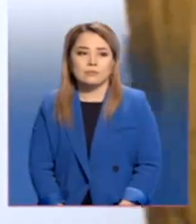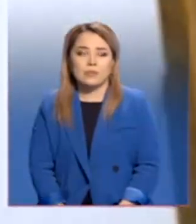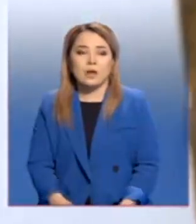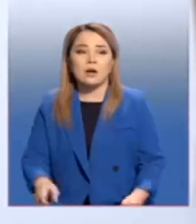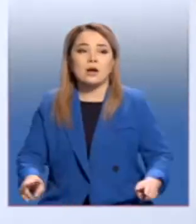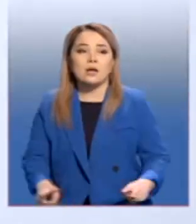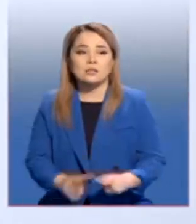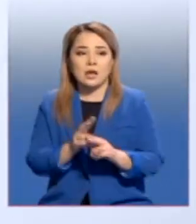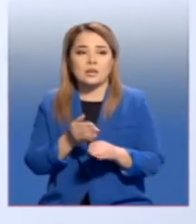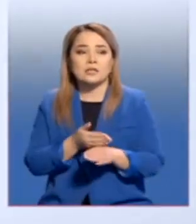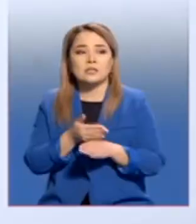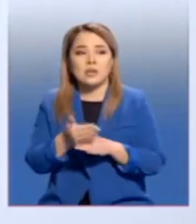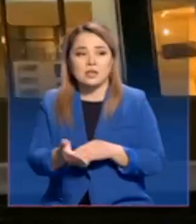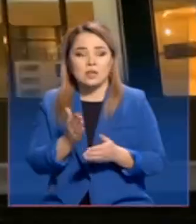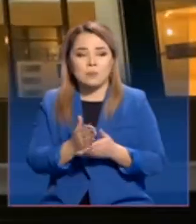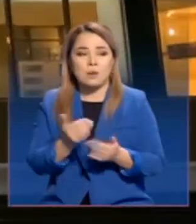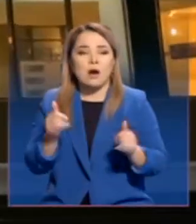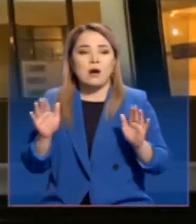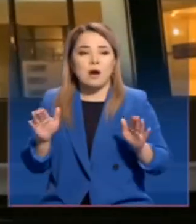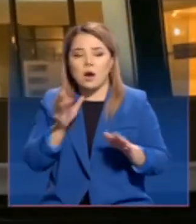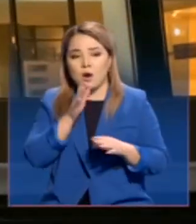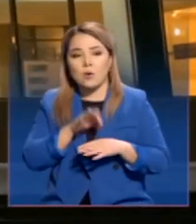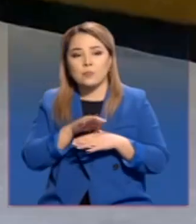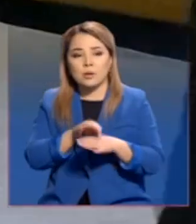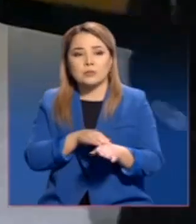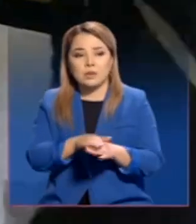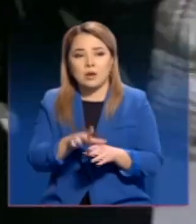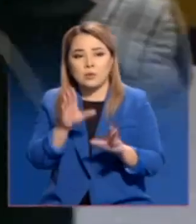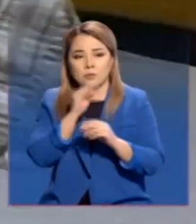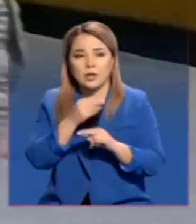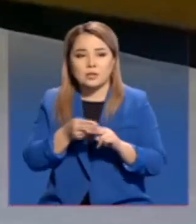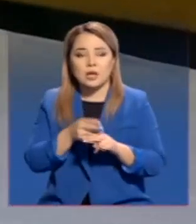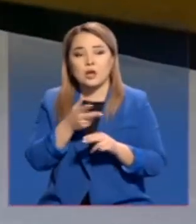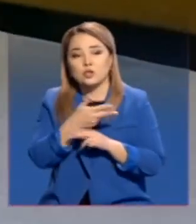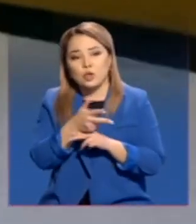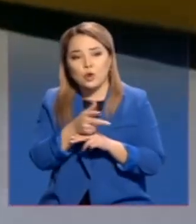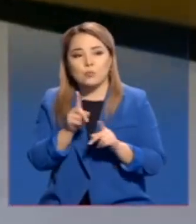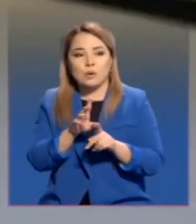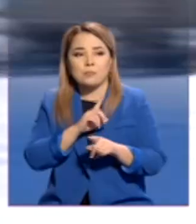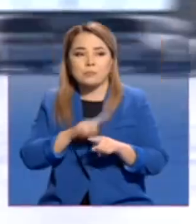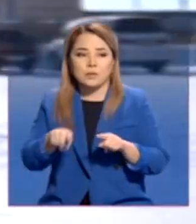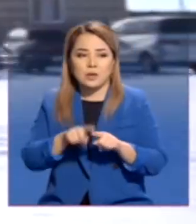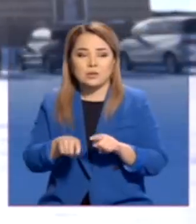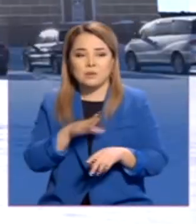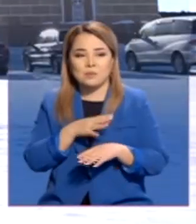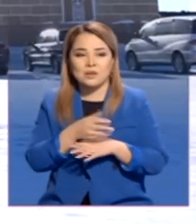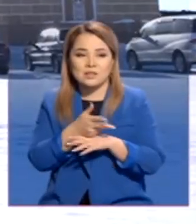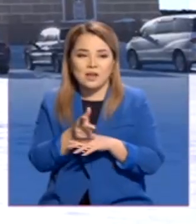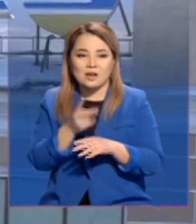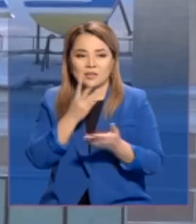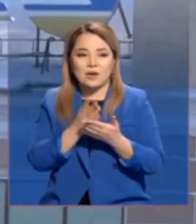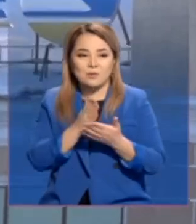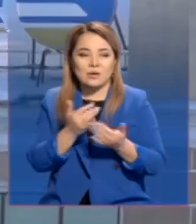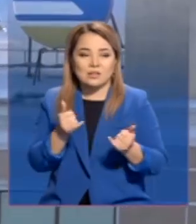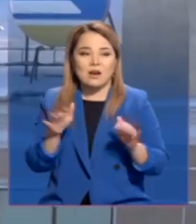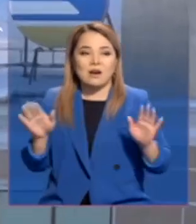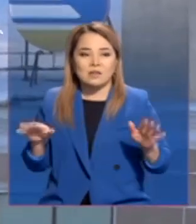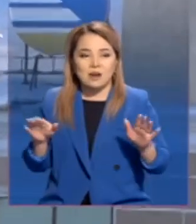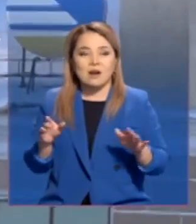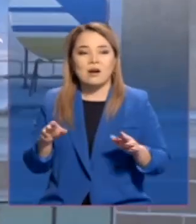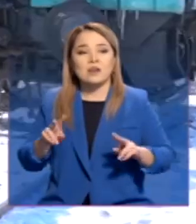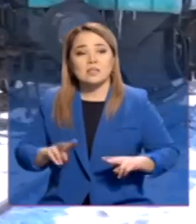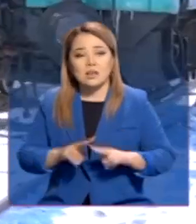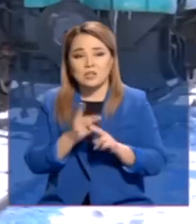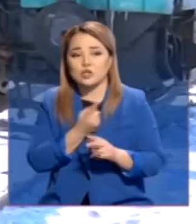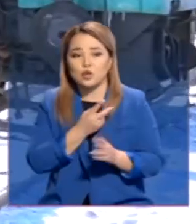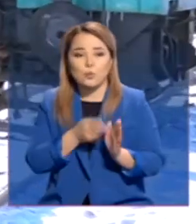Астанадан кешігіп шыққан пойыз Арқалыққа уақытылы жетті. Түсірілім тобын көргесін тез жүрген шығар дегендер болды. Ал бұл Арқалыққа Астанадан қатынайтын жалғыз пойыз